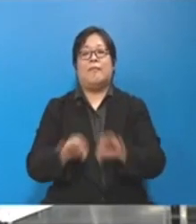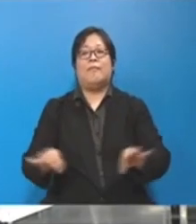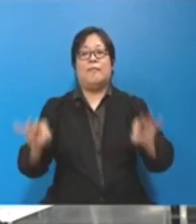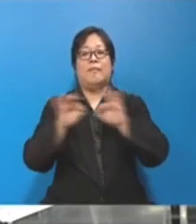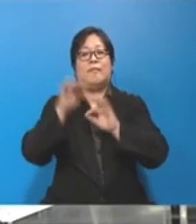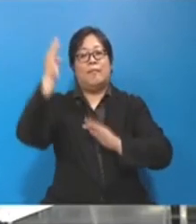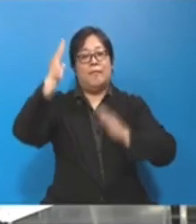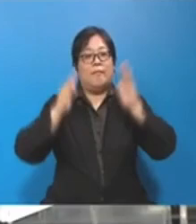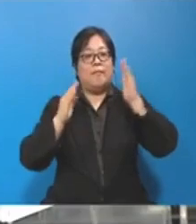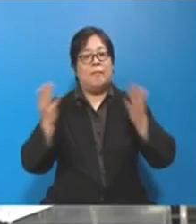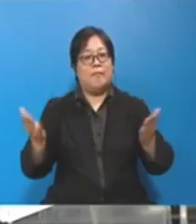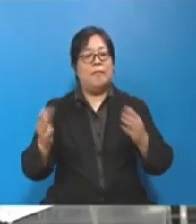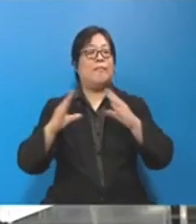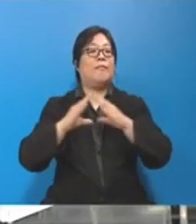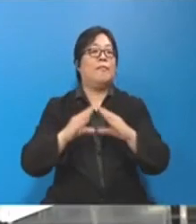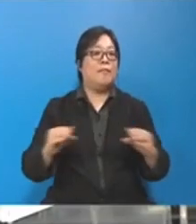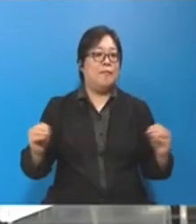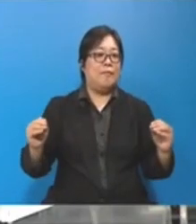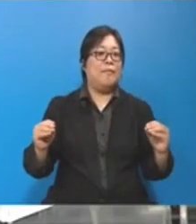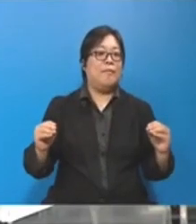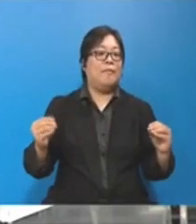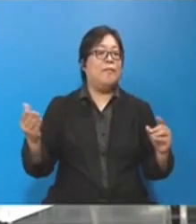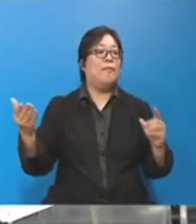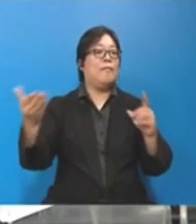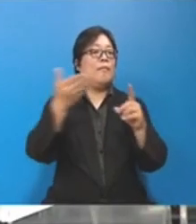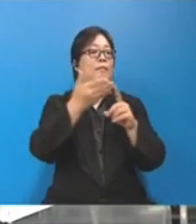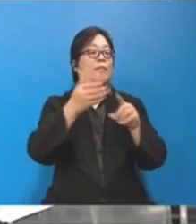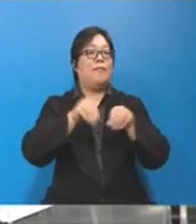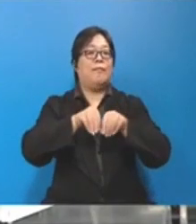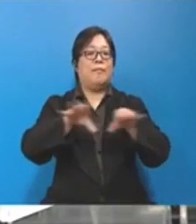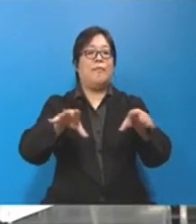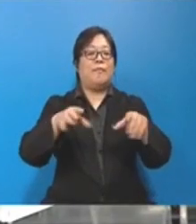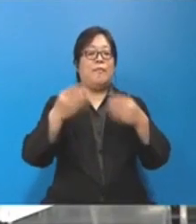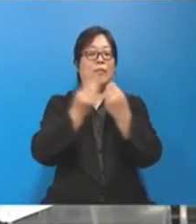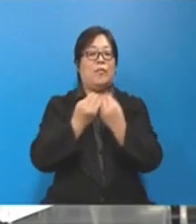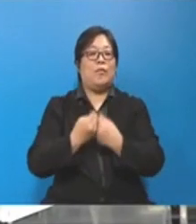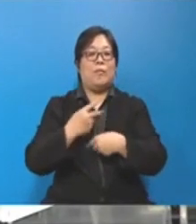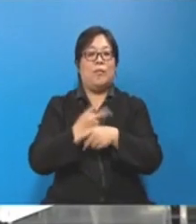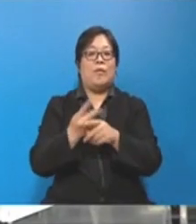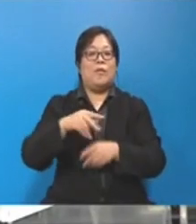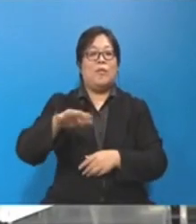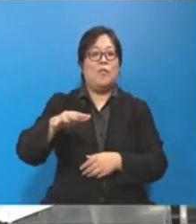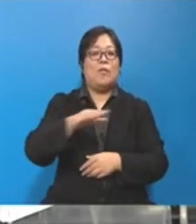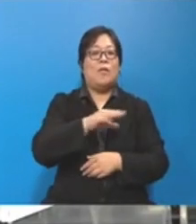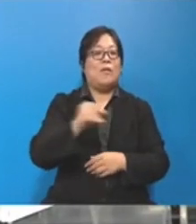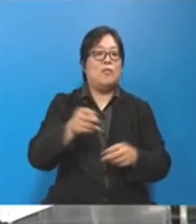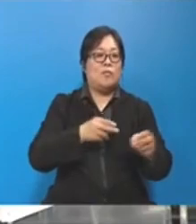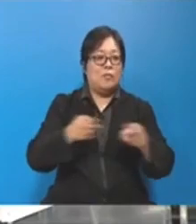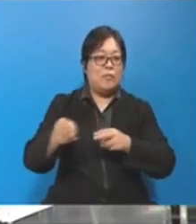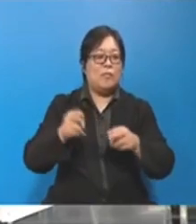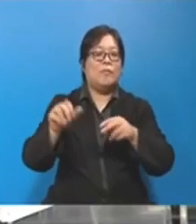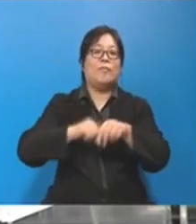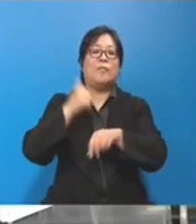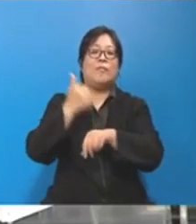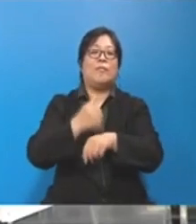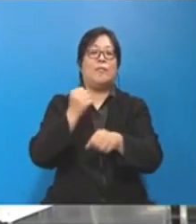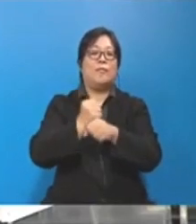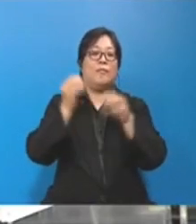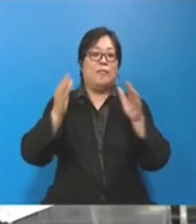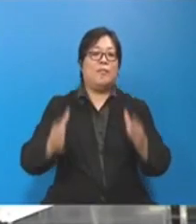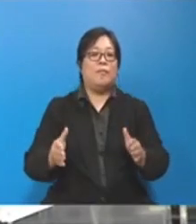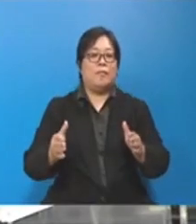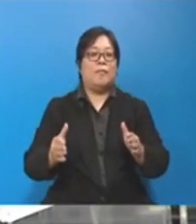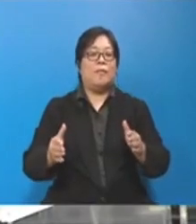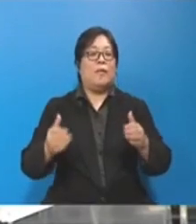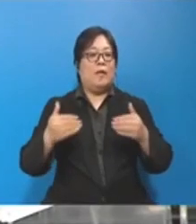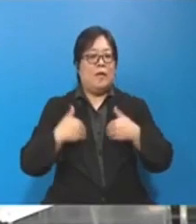bagi manusia untuk mengatasi cabaran pertumbuhan productivity yang sederhana dan berusaha untuk mewujudkan pekerjaan yang